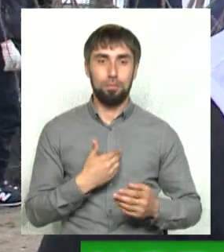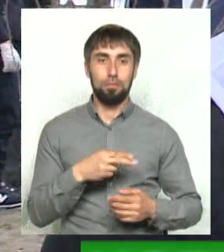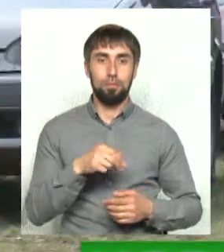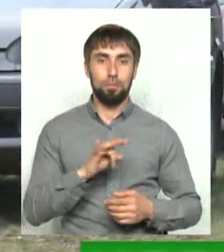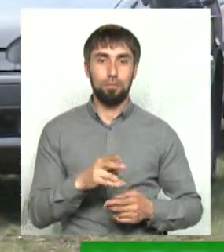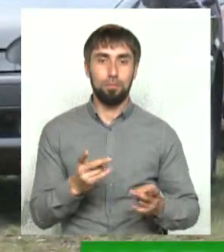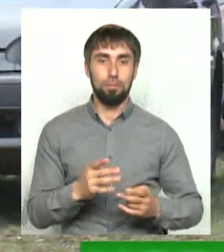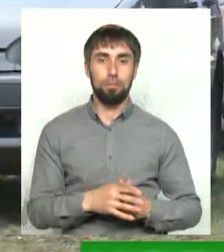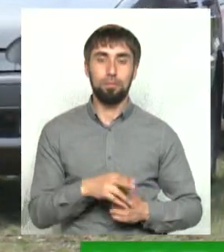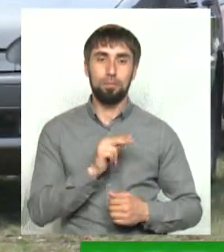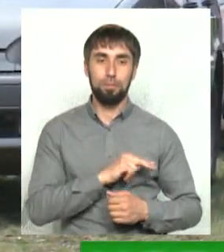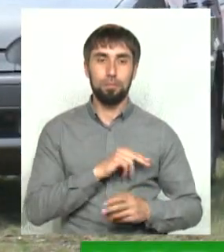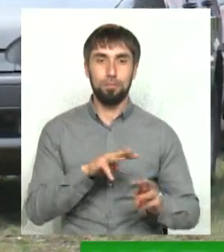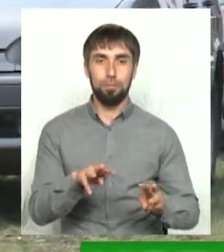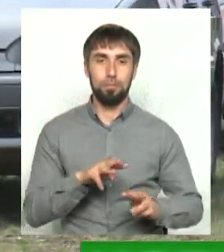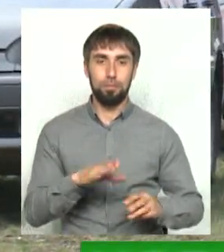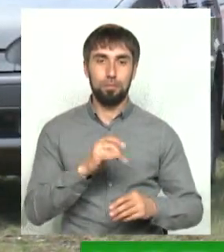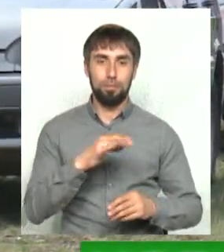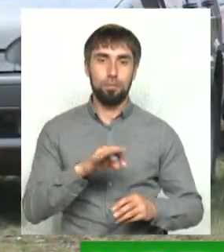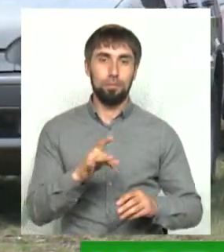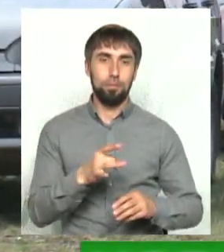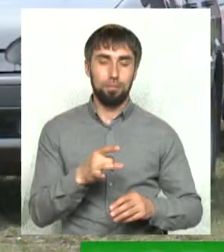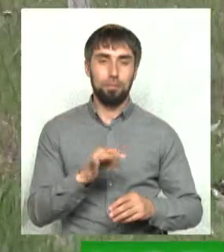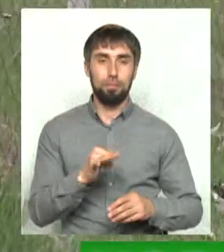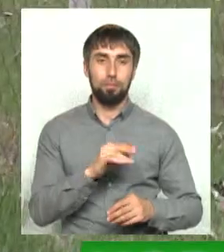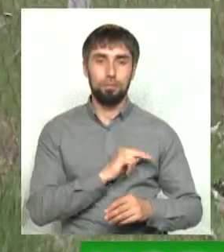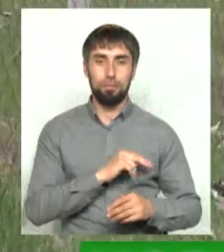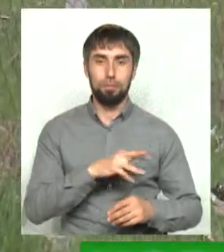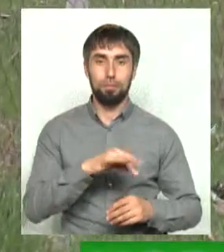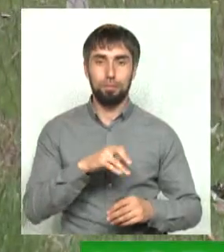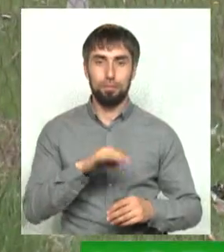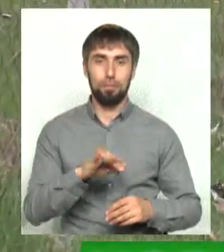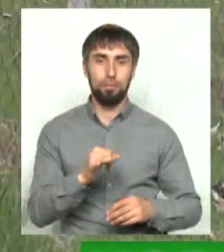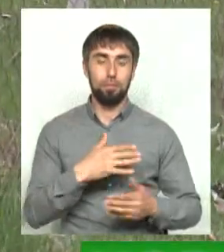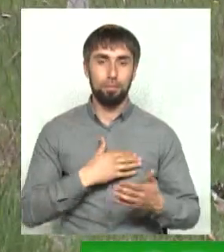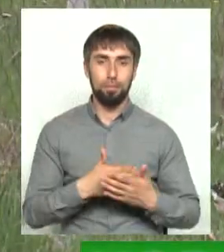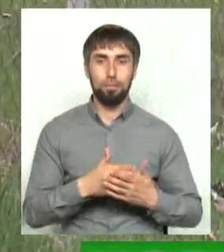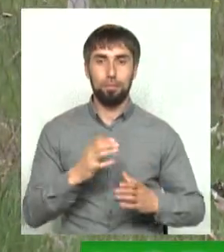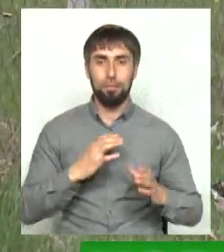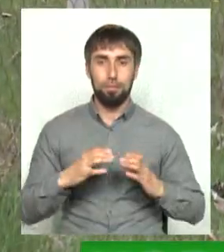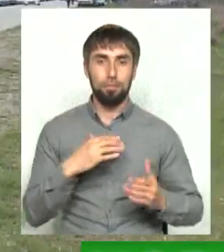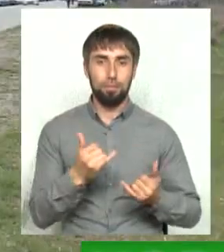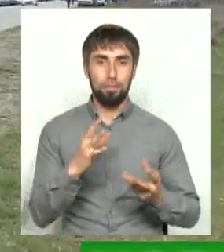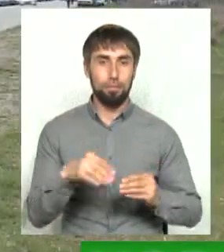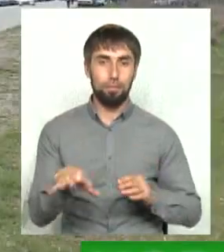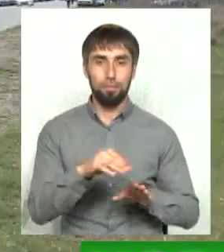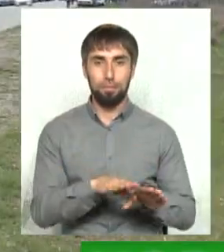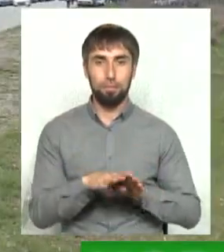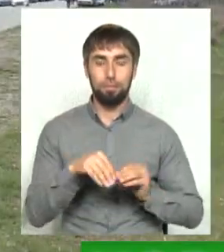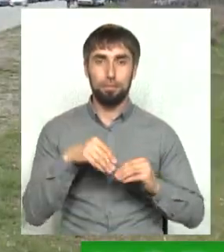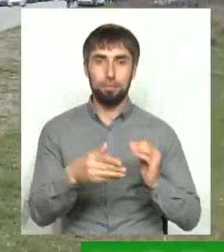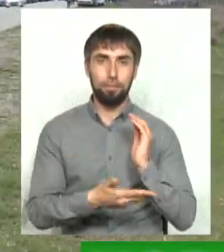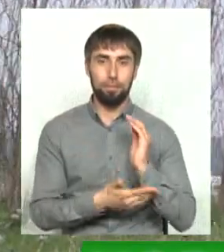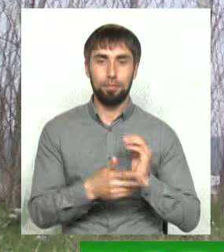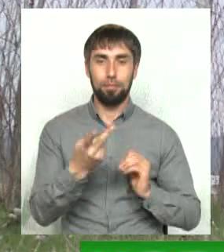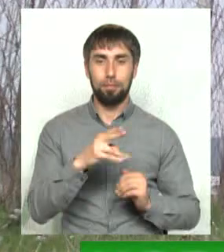парки. Работники министерств и ведомств региона, сотрудники муниципалитета, волонтеры, студенты. Сегодня здесь все равны, сажая деревья